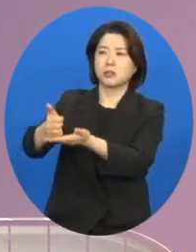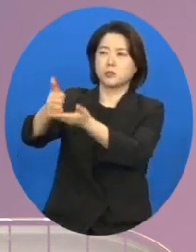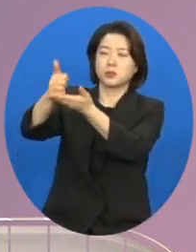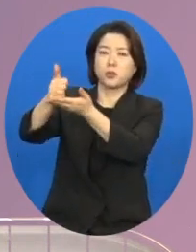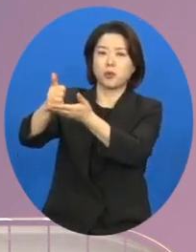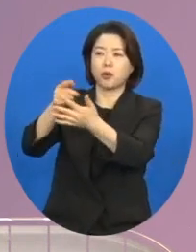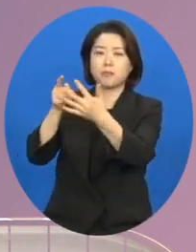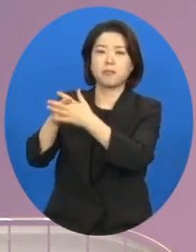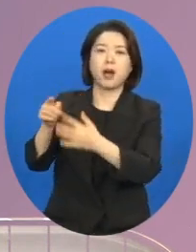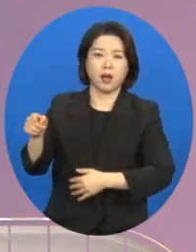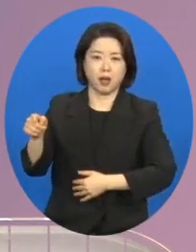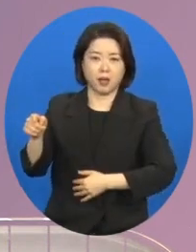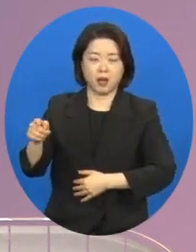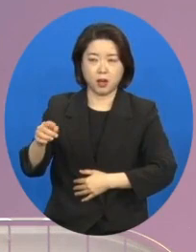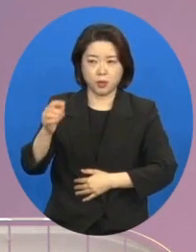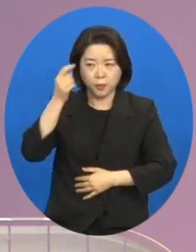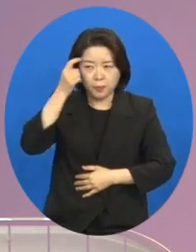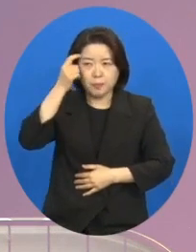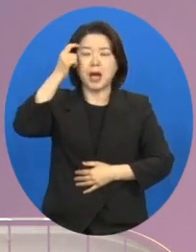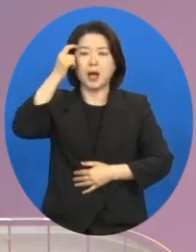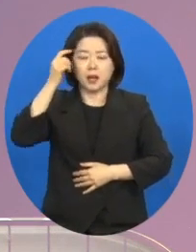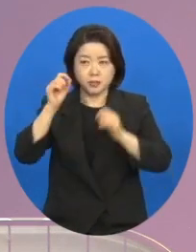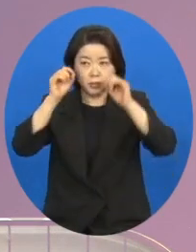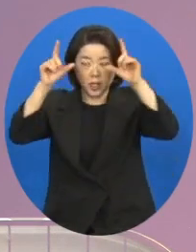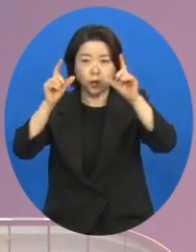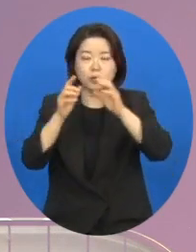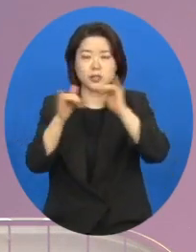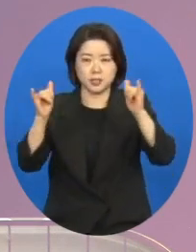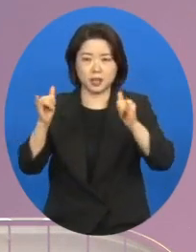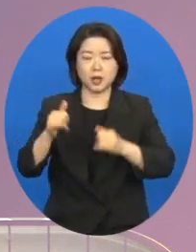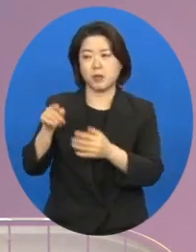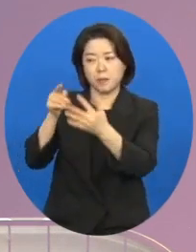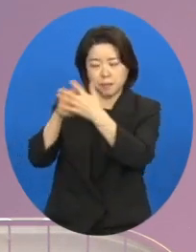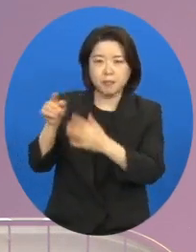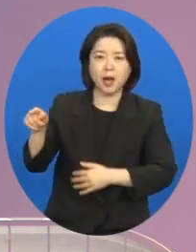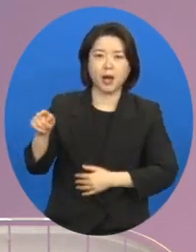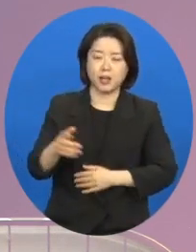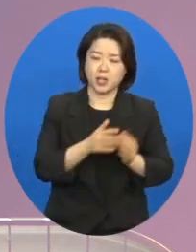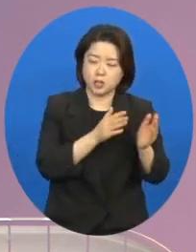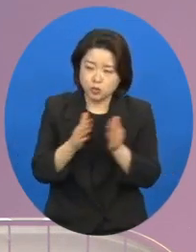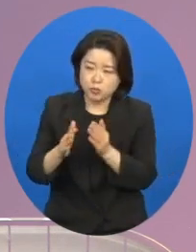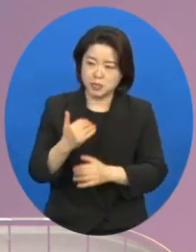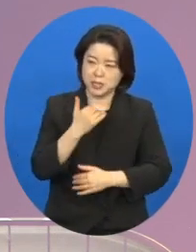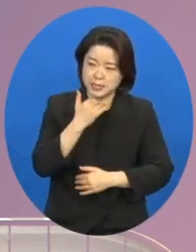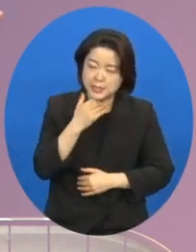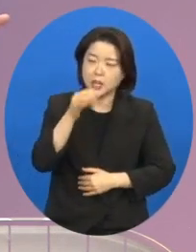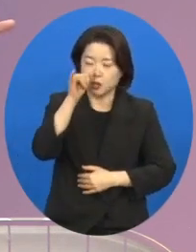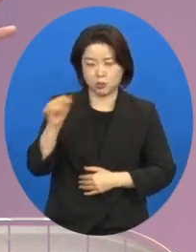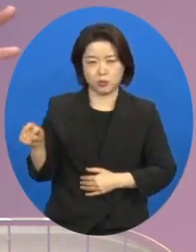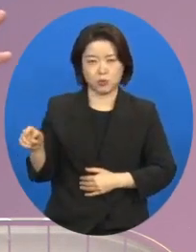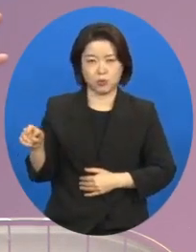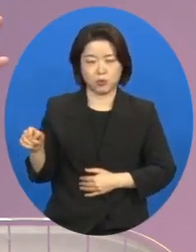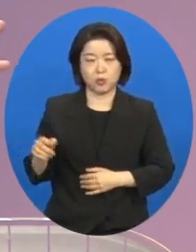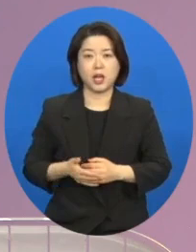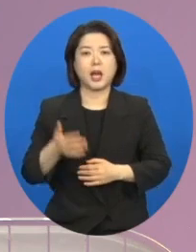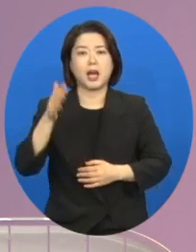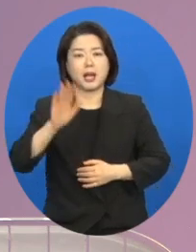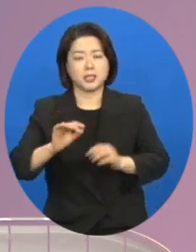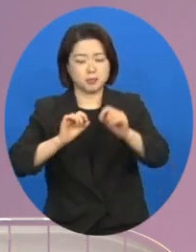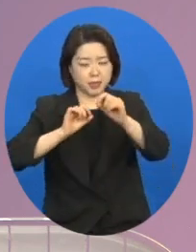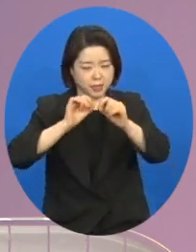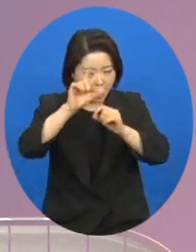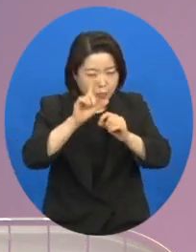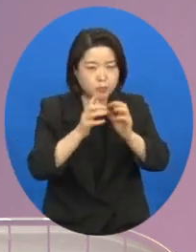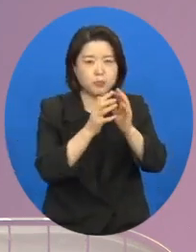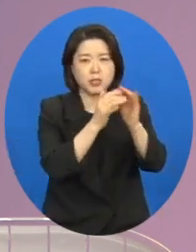자들은 주님을 알아봤습니다. 준비하고 있었습니다. 기다리고 있었습니다. 그러나 대다수의 많은 사람들은